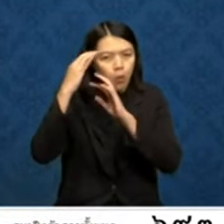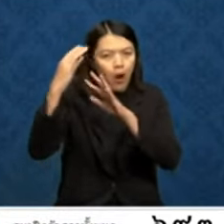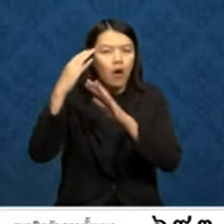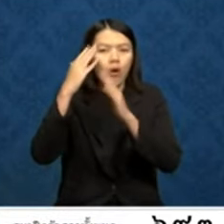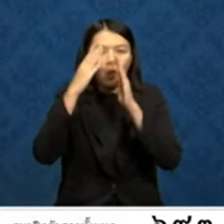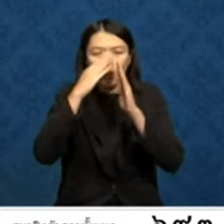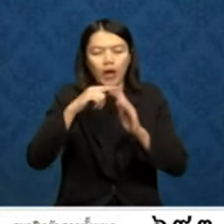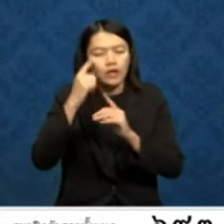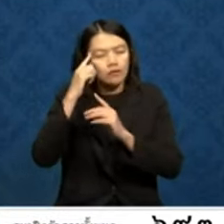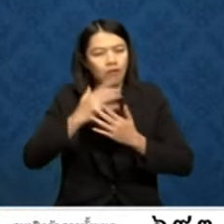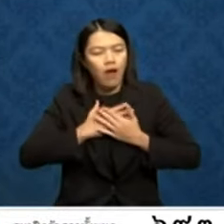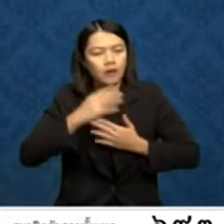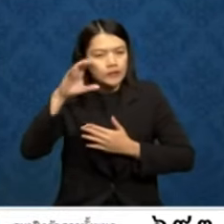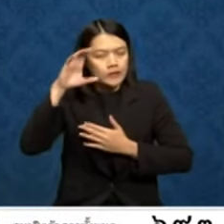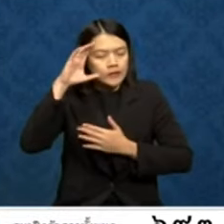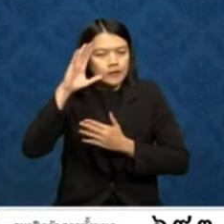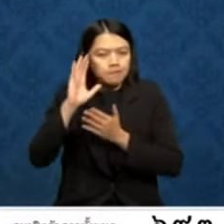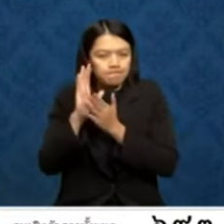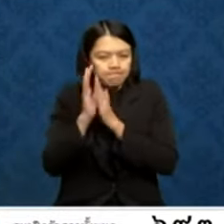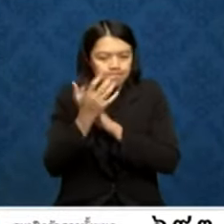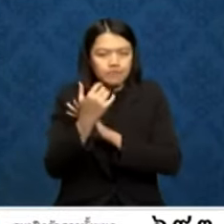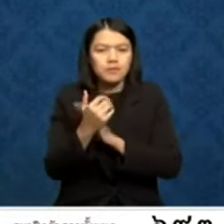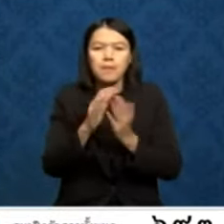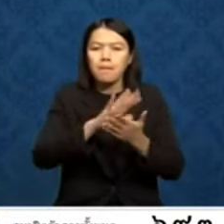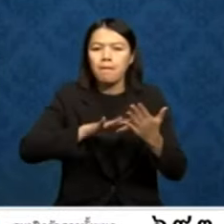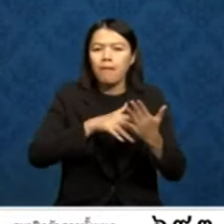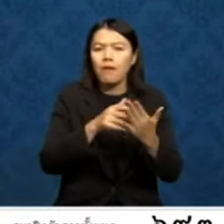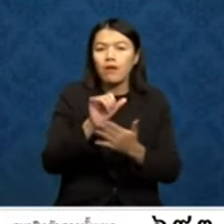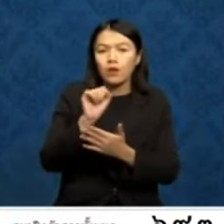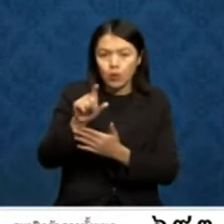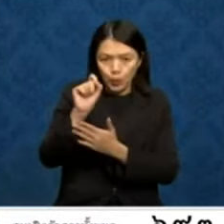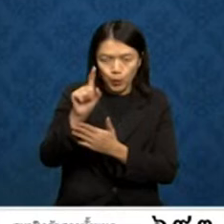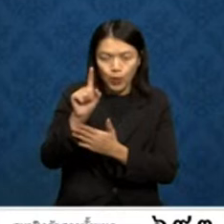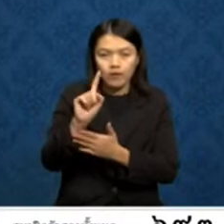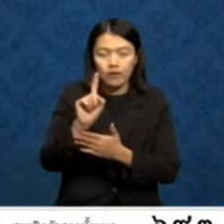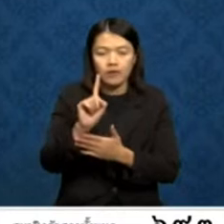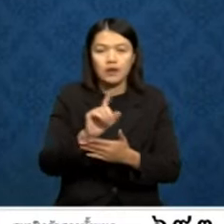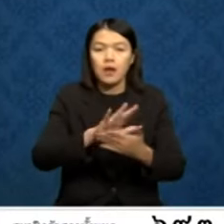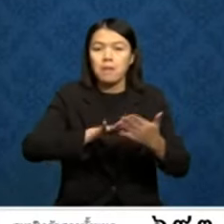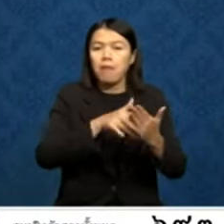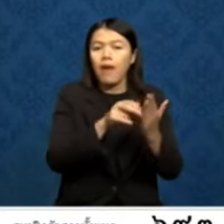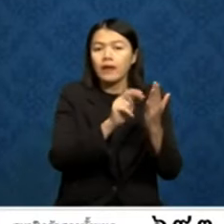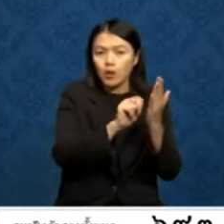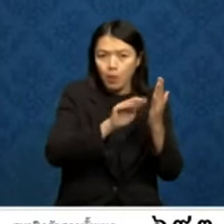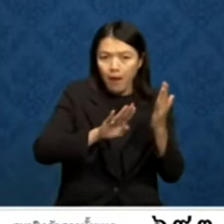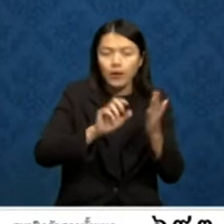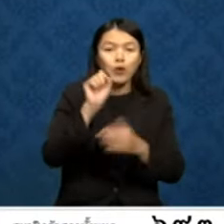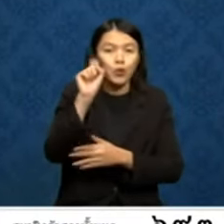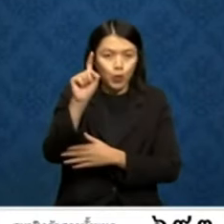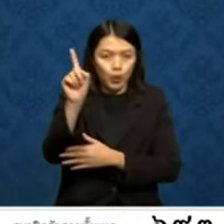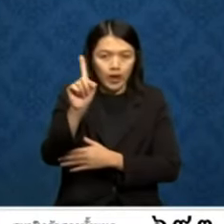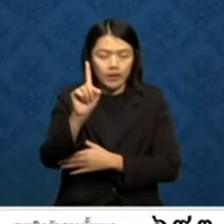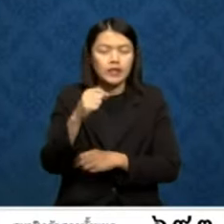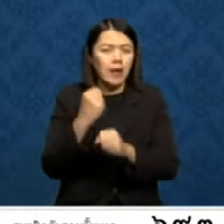าให้เร็วที่สุดโดยมีนโยบายเร่งด่วนที่จะดำเนินการทันที